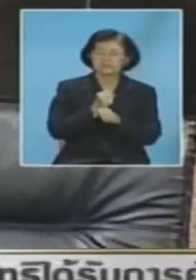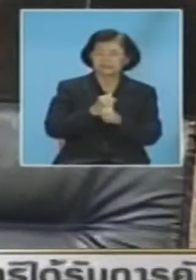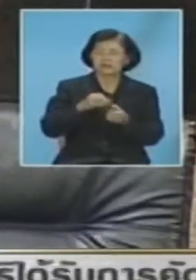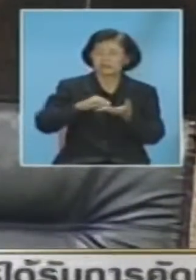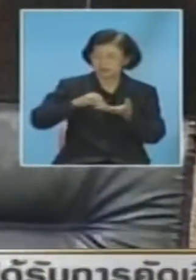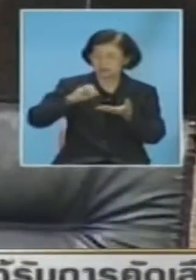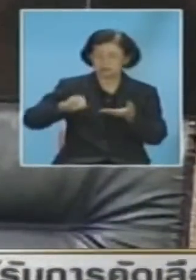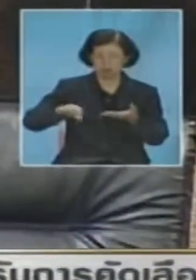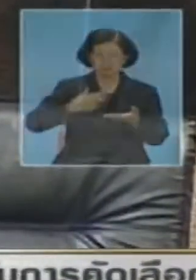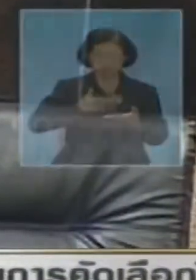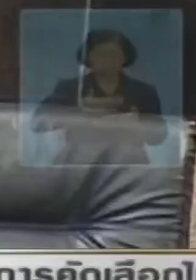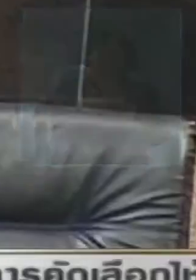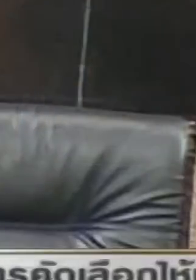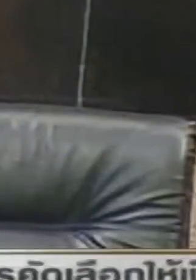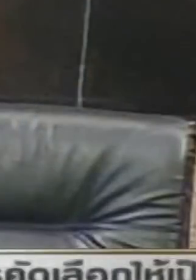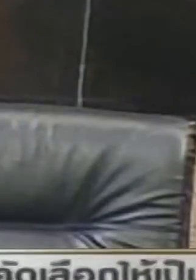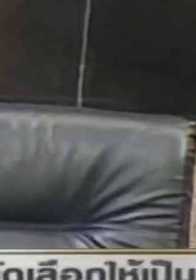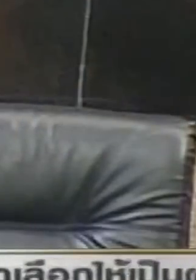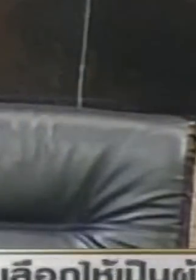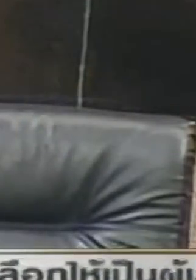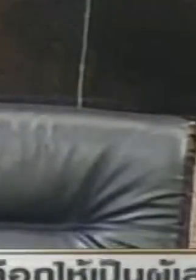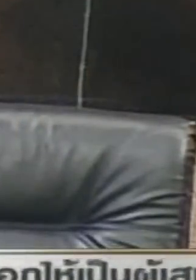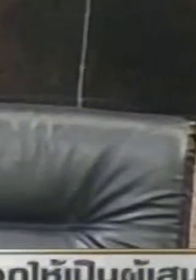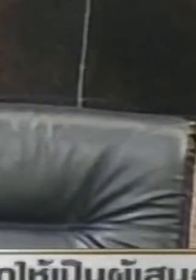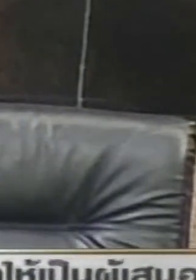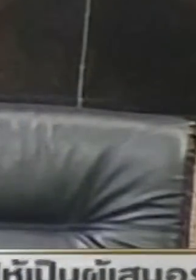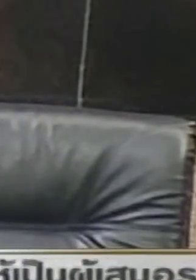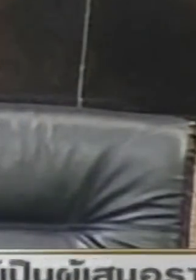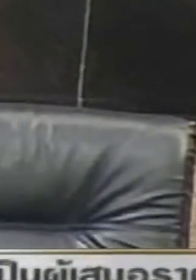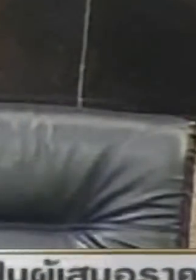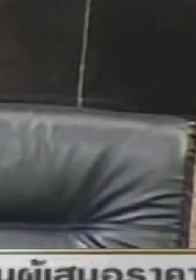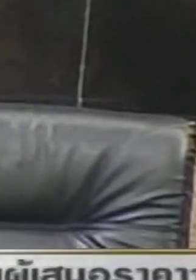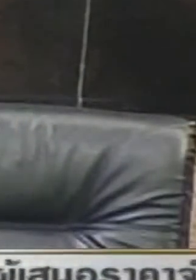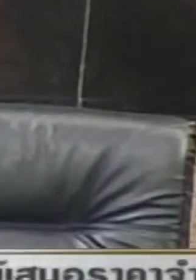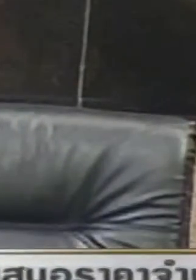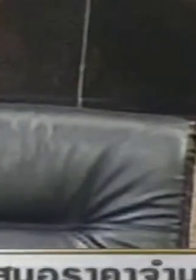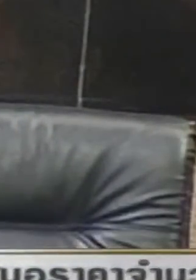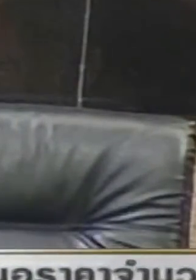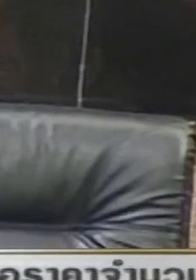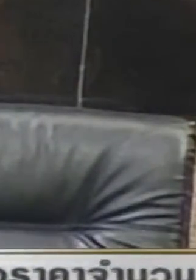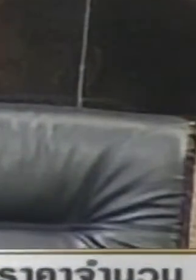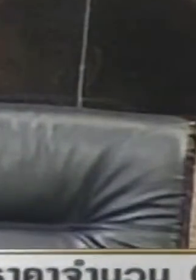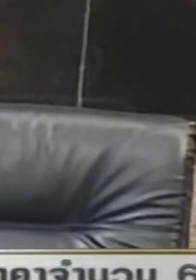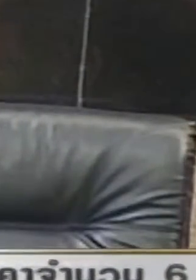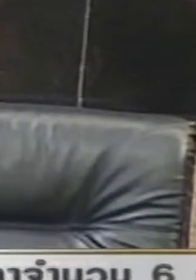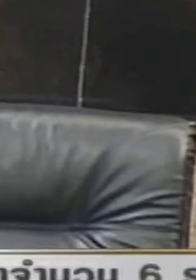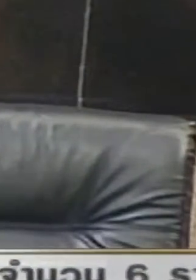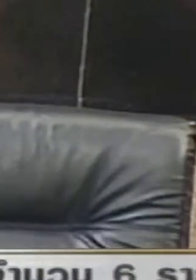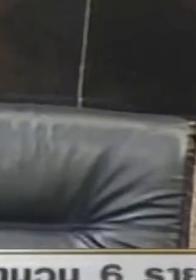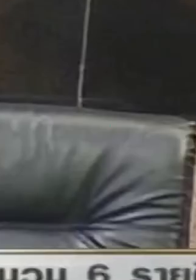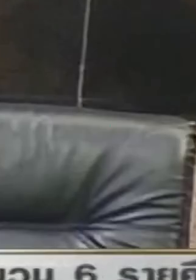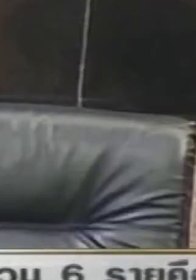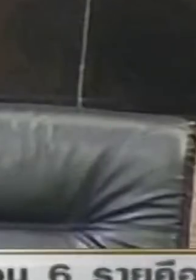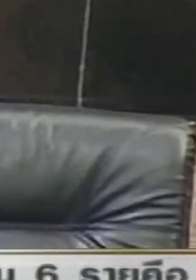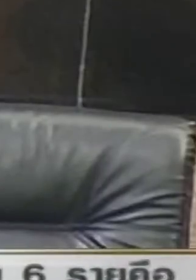ถอนดิฉันจึงไม่สามารถดำเนินการได้และหากดำเนินการต่อไปก็ไม่เป็นธรรมต่อตัวดิฉันและไ